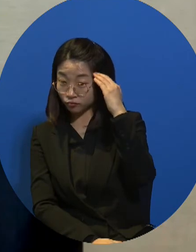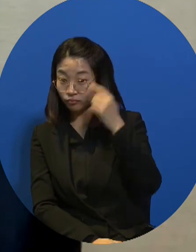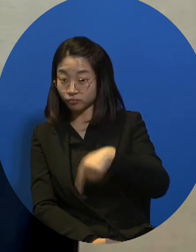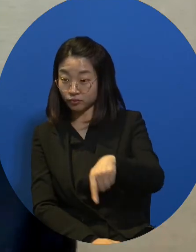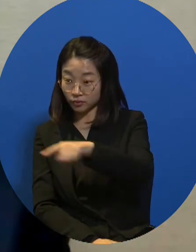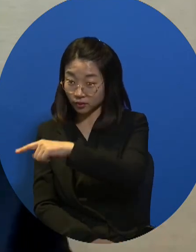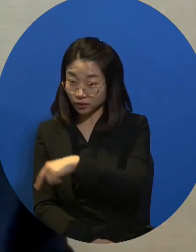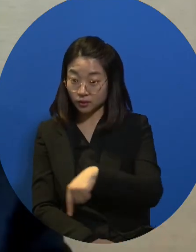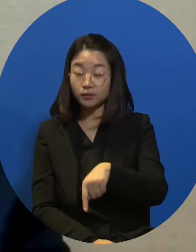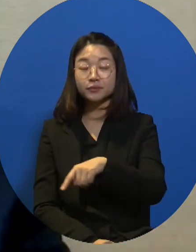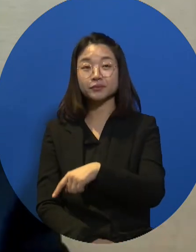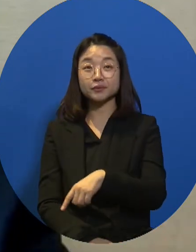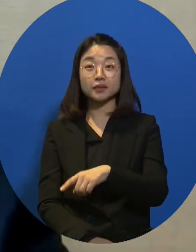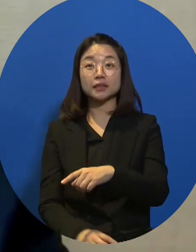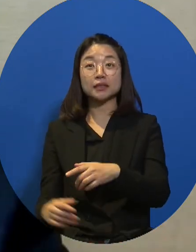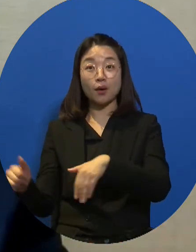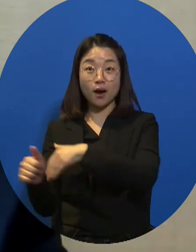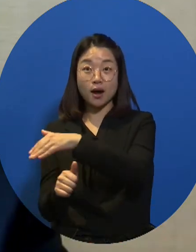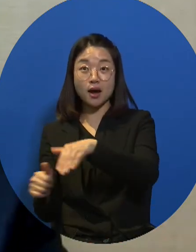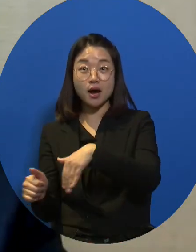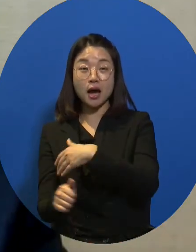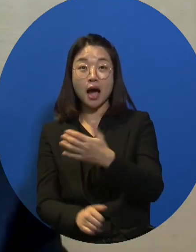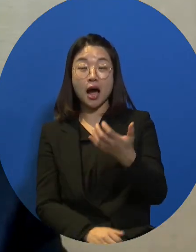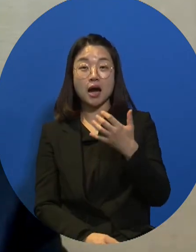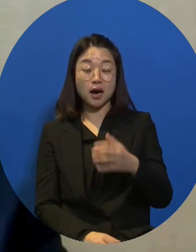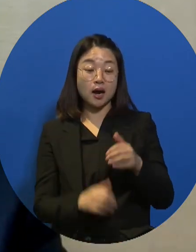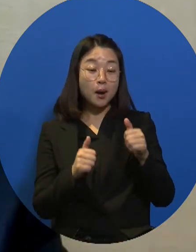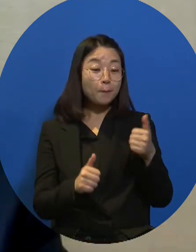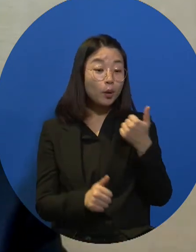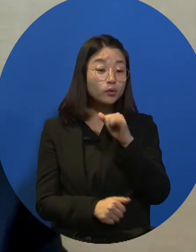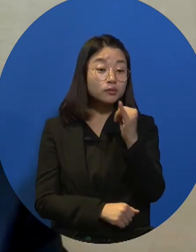우리 류다솔 변호사님께서 잘 설명해